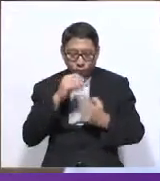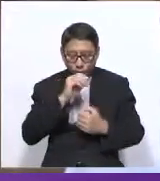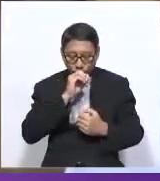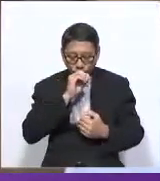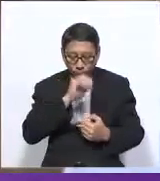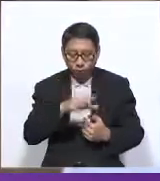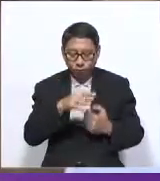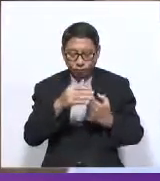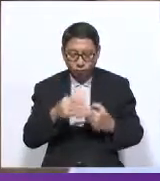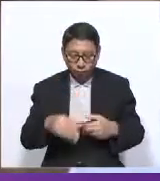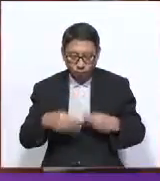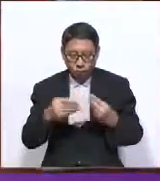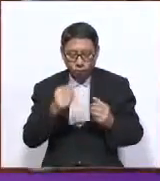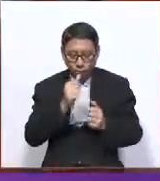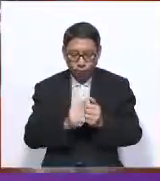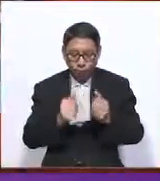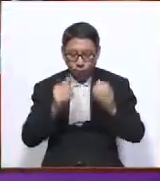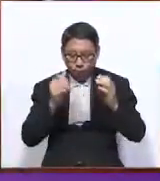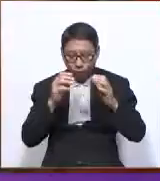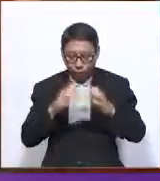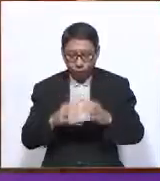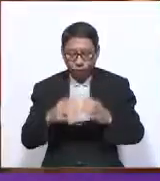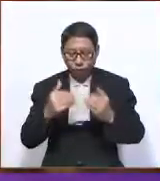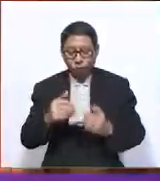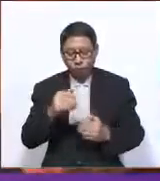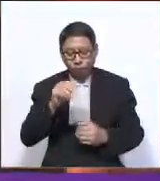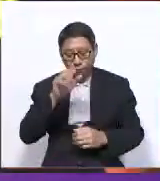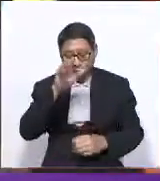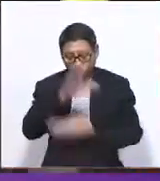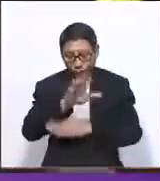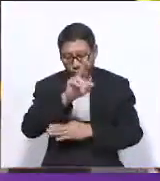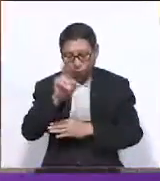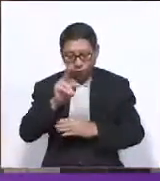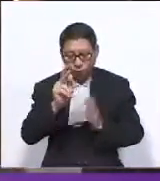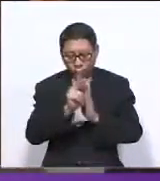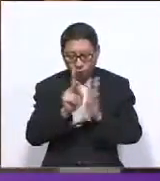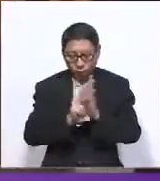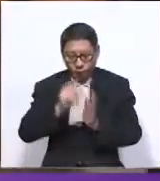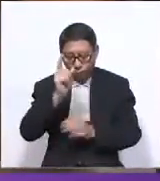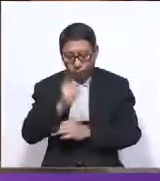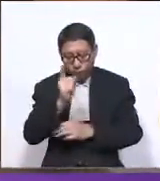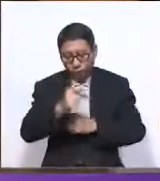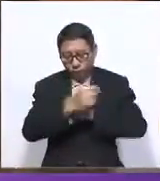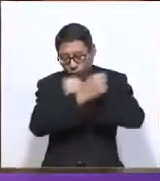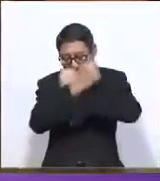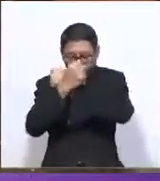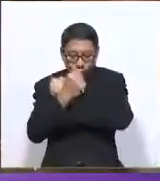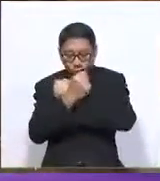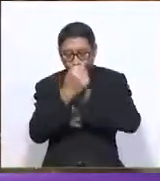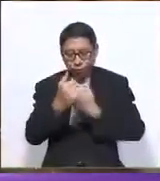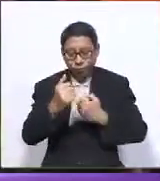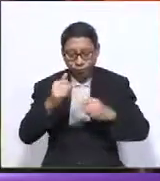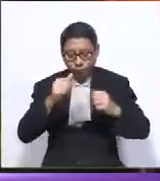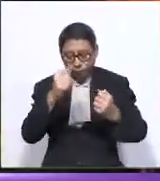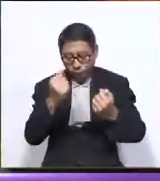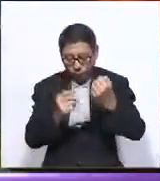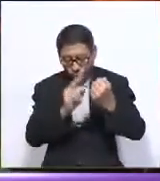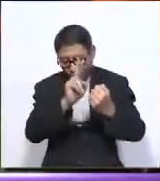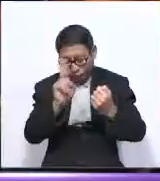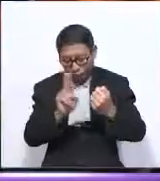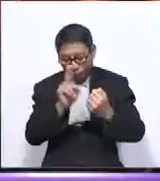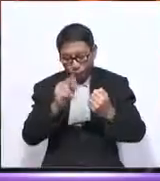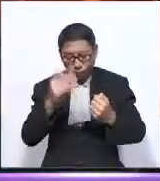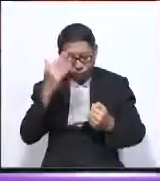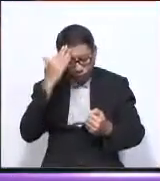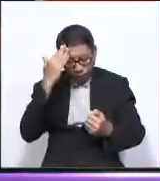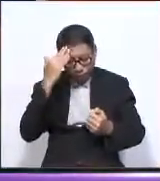ำรวจกำชับให้ทุกหน่วยนะคะบังคับใช้กฎหมายอย่างเข้มงวดเพื่อเป็นการป้องกันแล้วก็ให้ผู้ใช้รถใช้ถนนตระหนัก